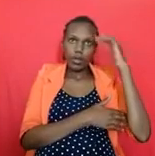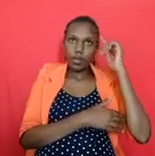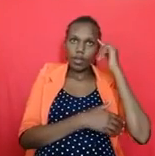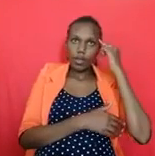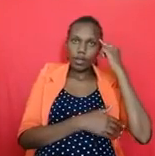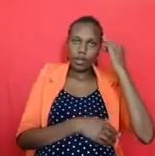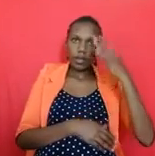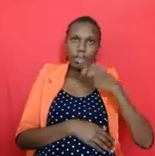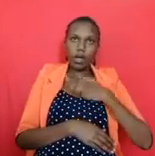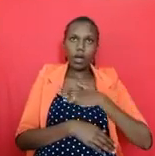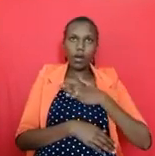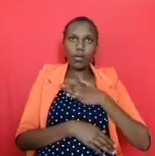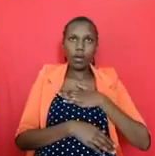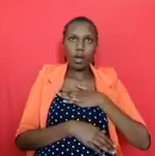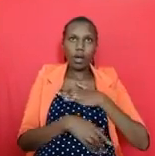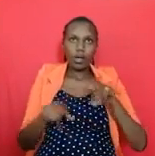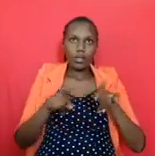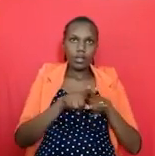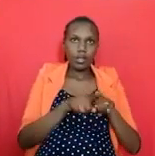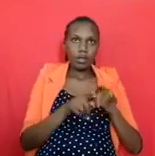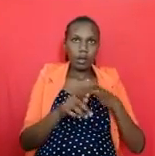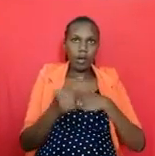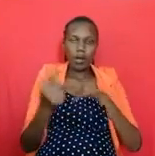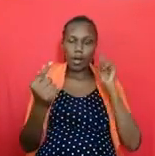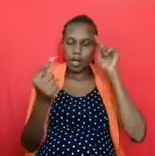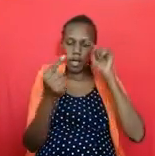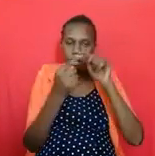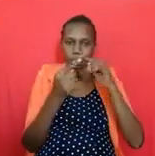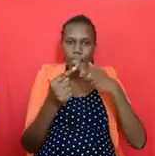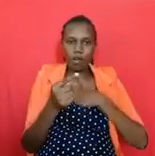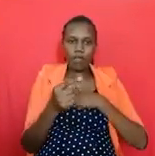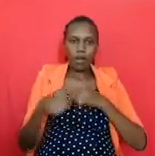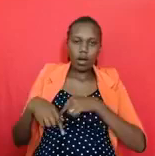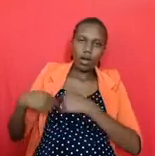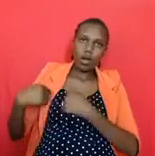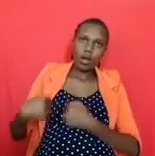maitu ona methugunda ma ngoro ciitu